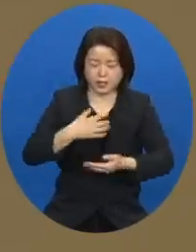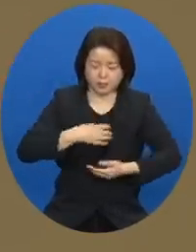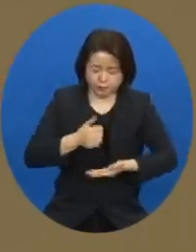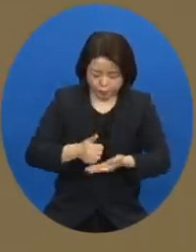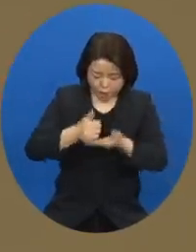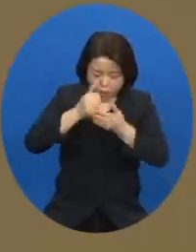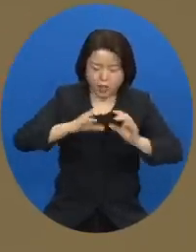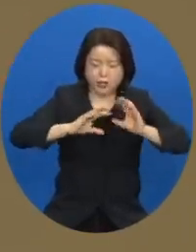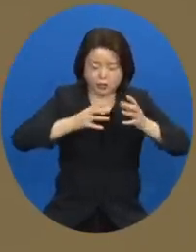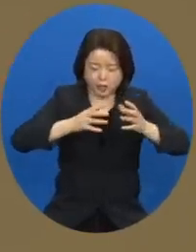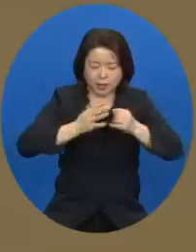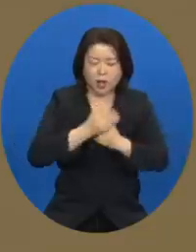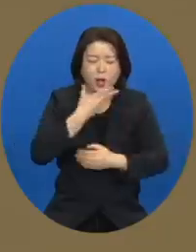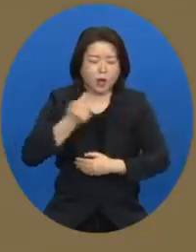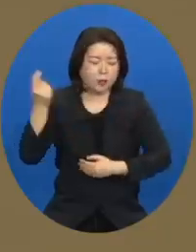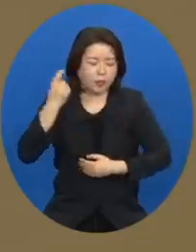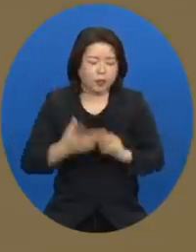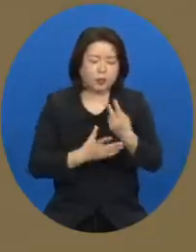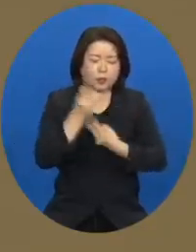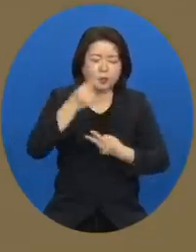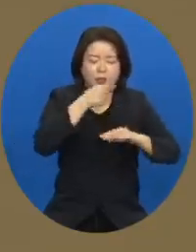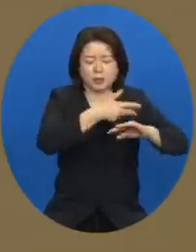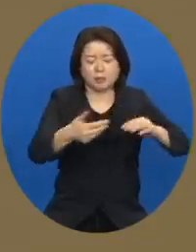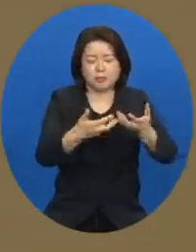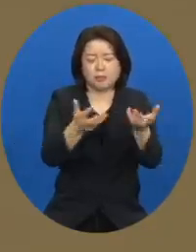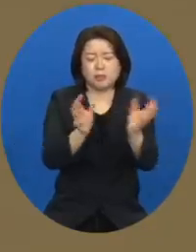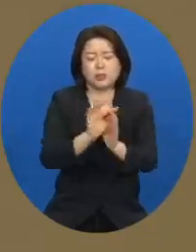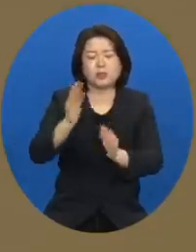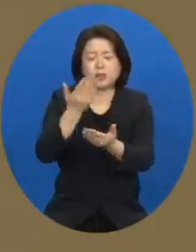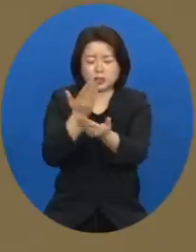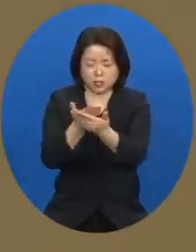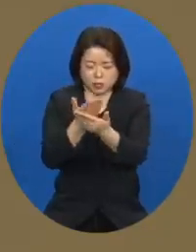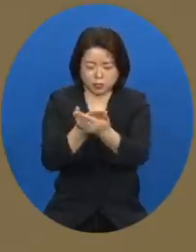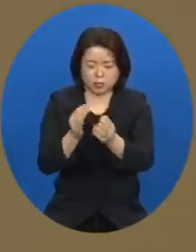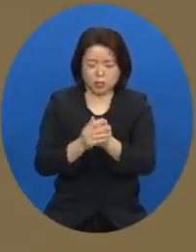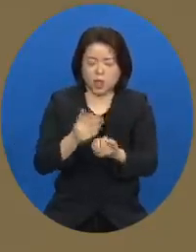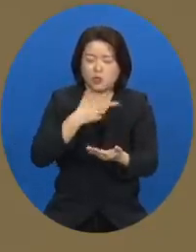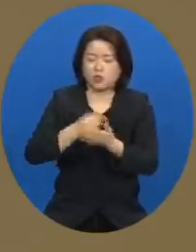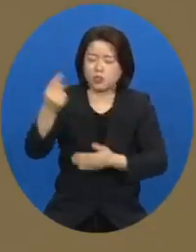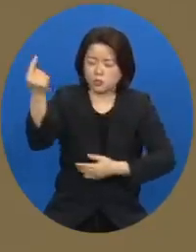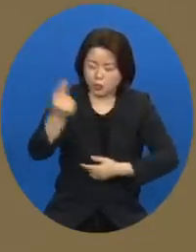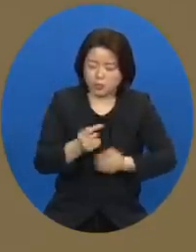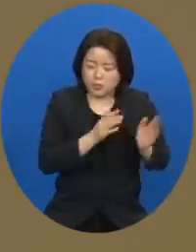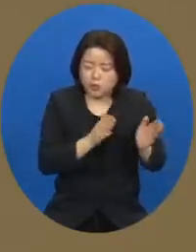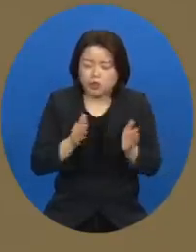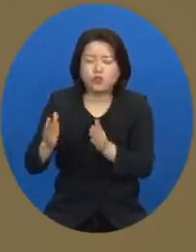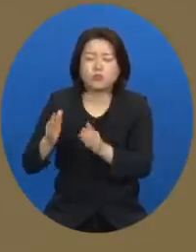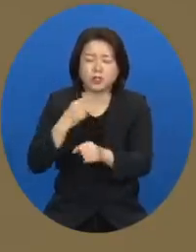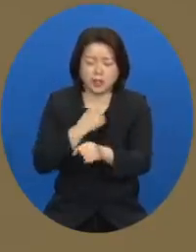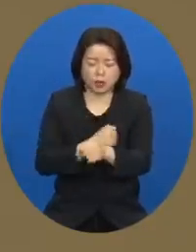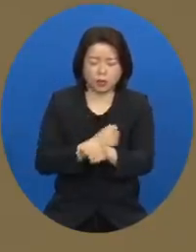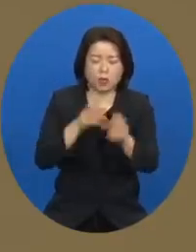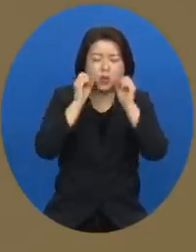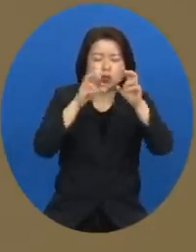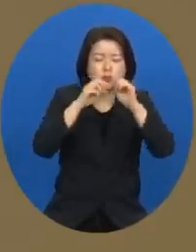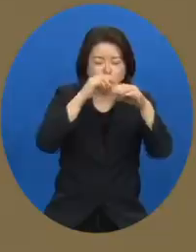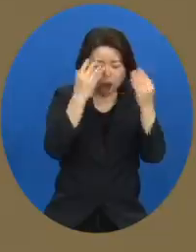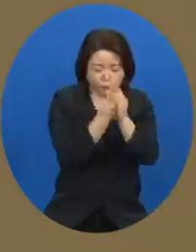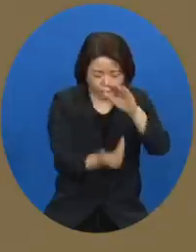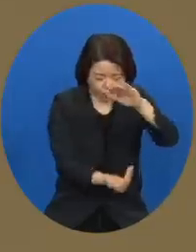나라여, 복음으로 통일된 민족이 되게 하소서. 주의 오심을 준비하며 선교 완성을